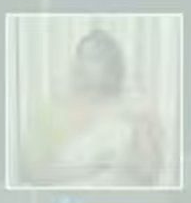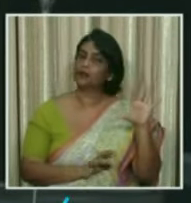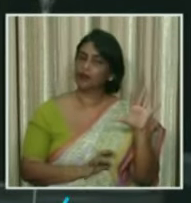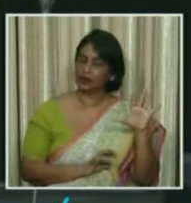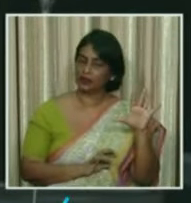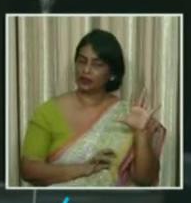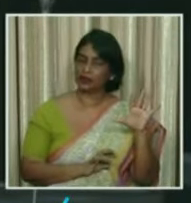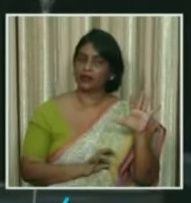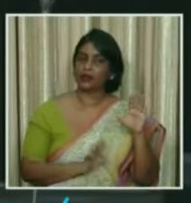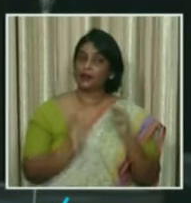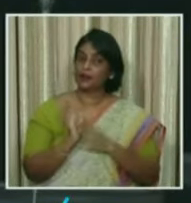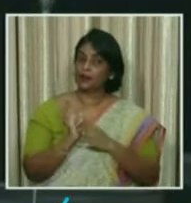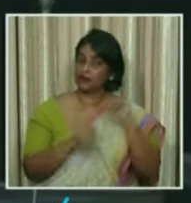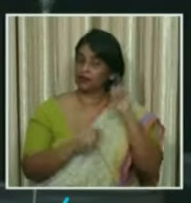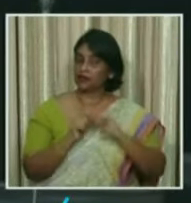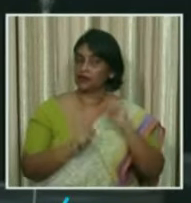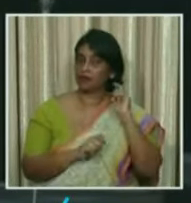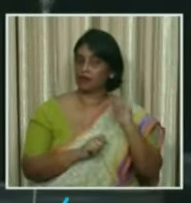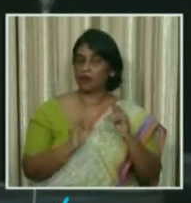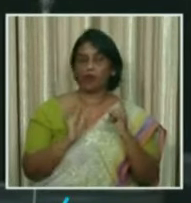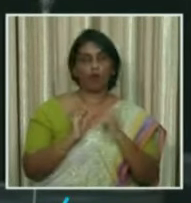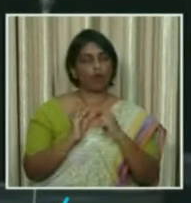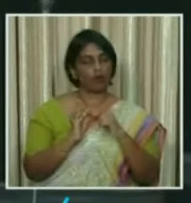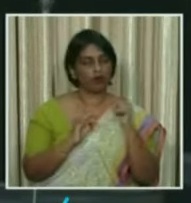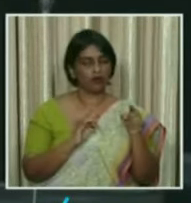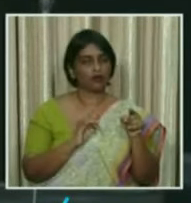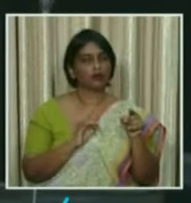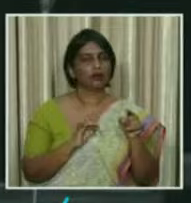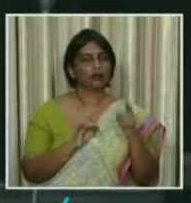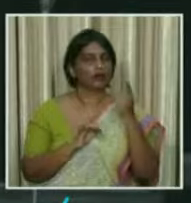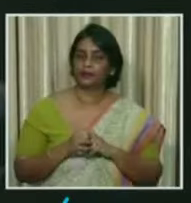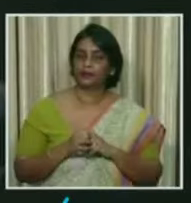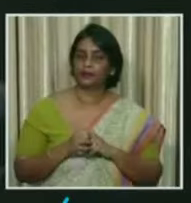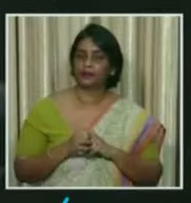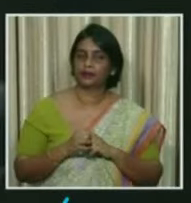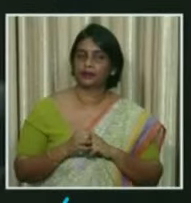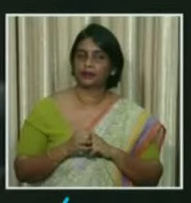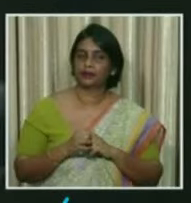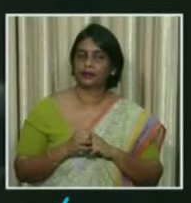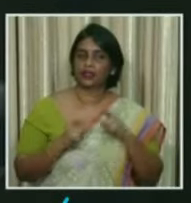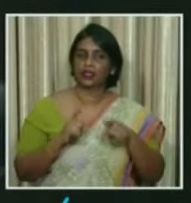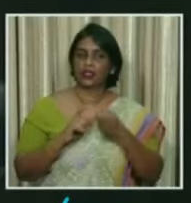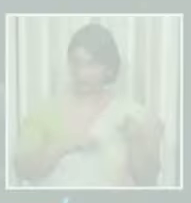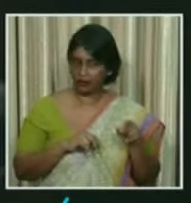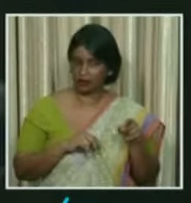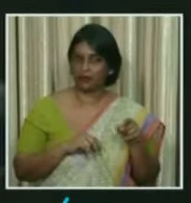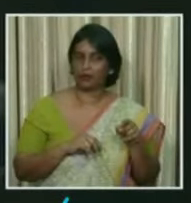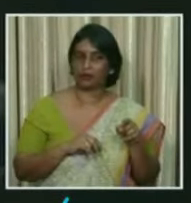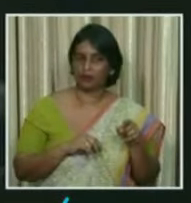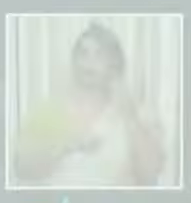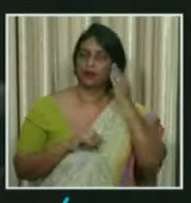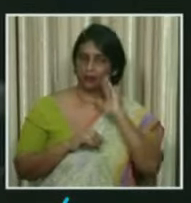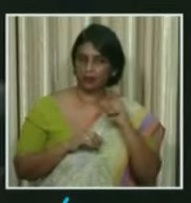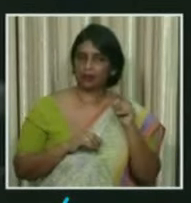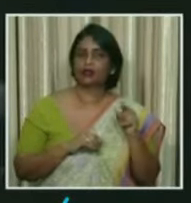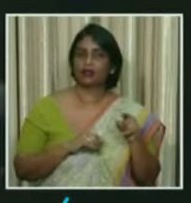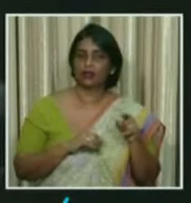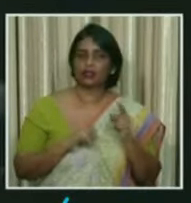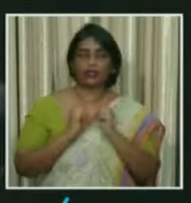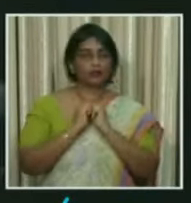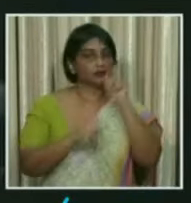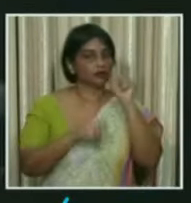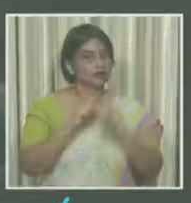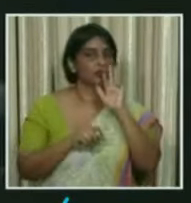අවුරුද්දේ සමාජිකයන් සඳහා ගෙවන ලද පොලි අනුපාතය 13%යි. සේවකාර්ථ සාධකාර මුදලේ සාමාන්‍ය සේවකයන්